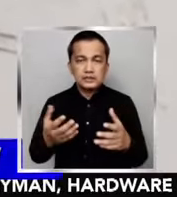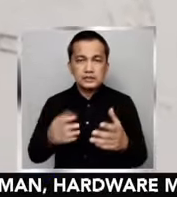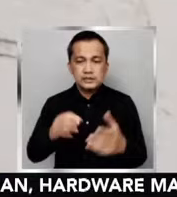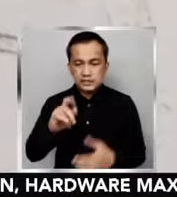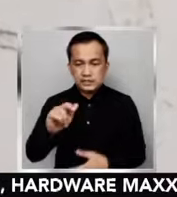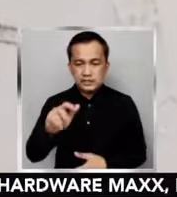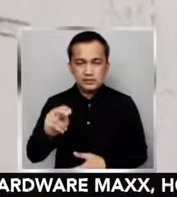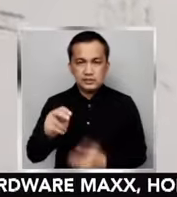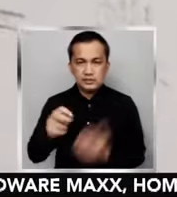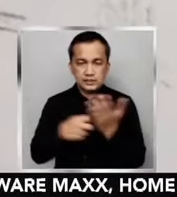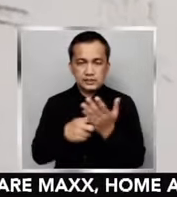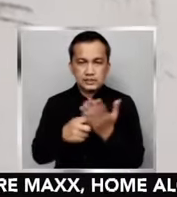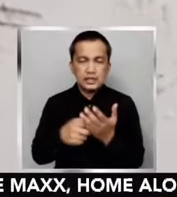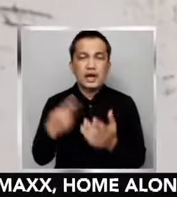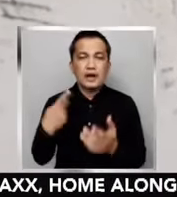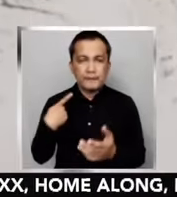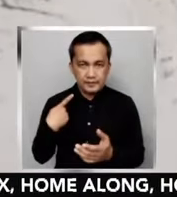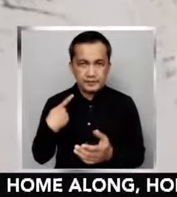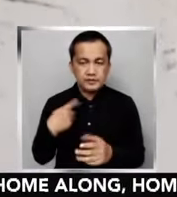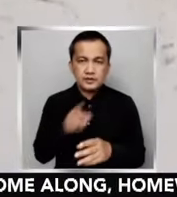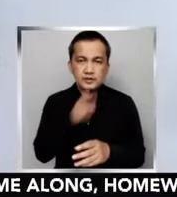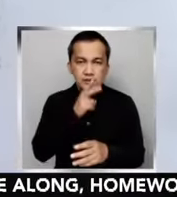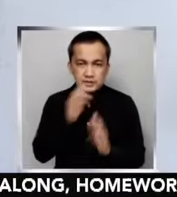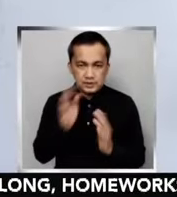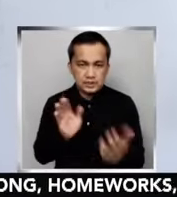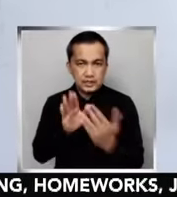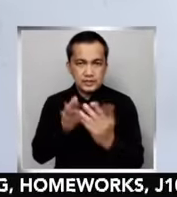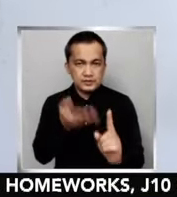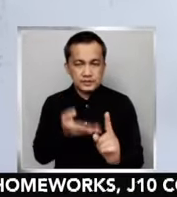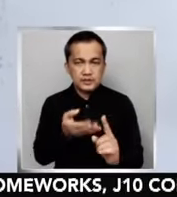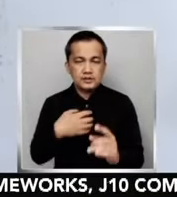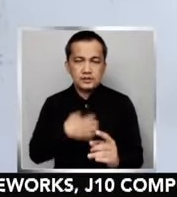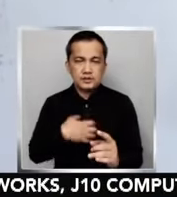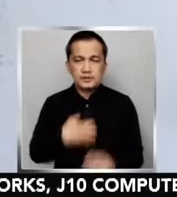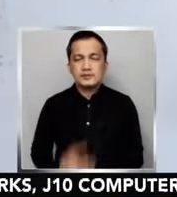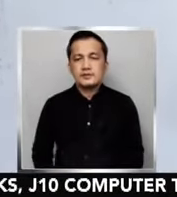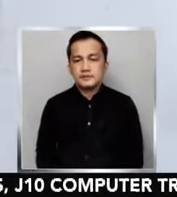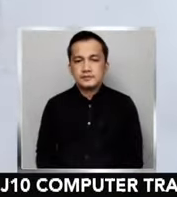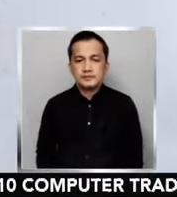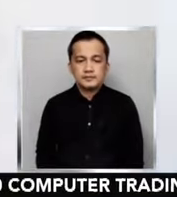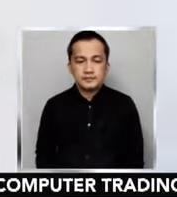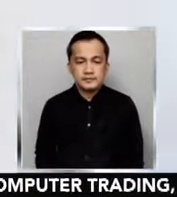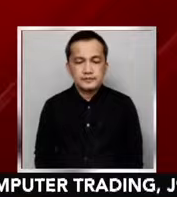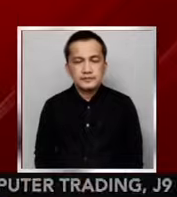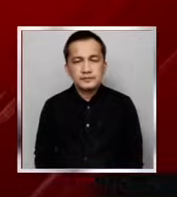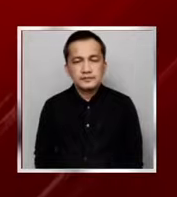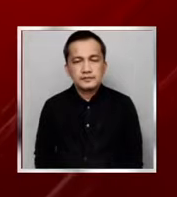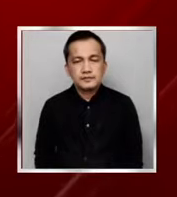ng susp m re